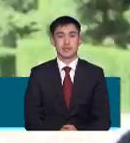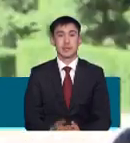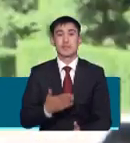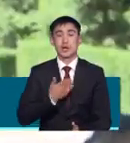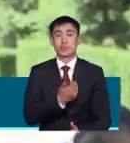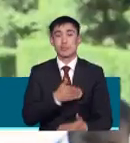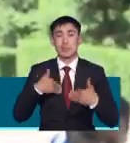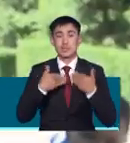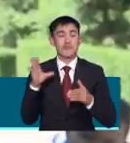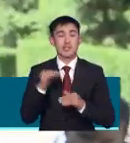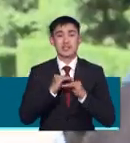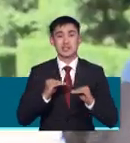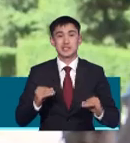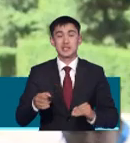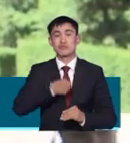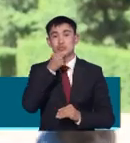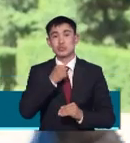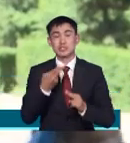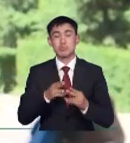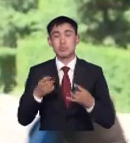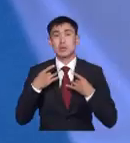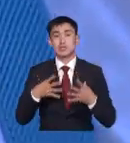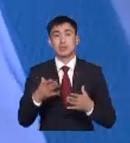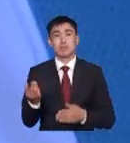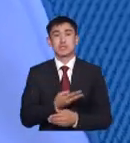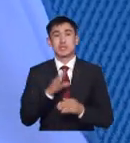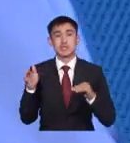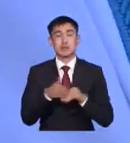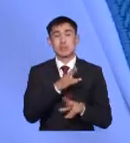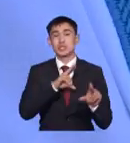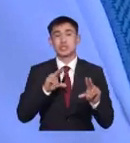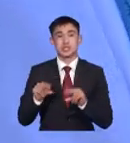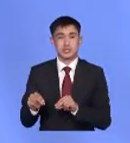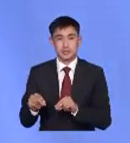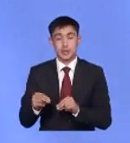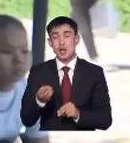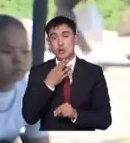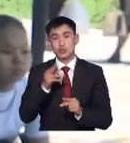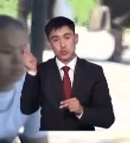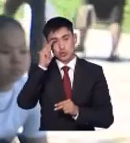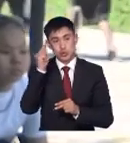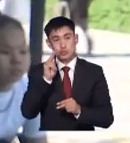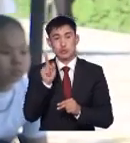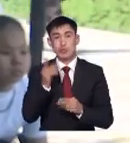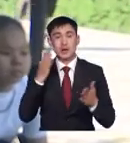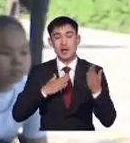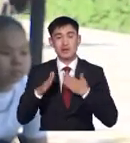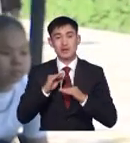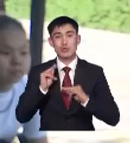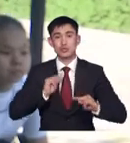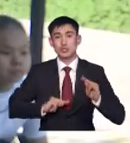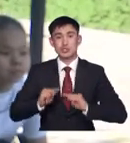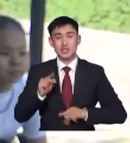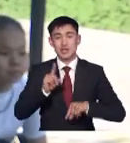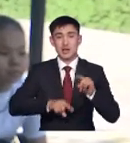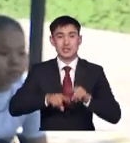Я хочу поздравить всех детей и взрослых с этим праздником, пожелать добра и счастья, хорошей учебы и чтобы радовали учителей